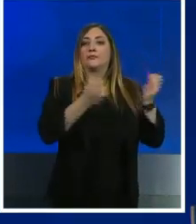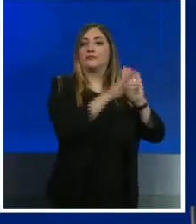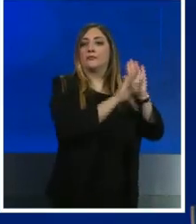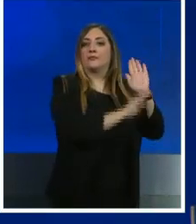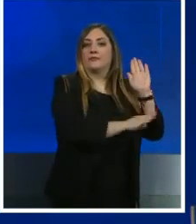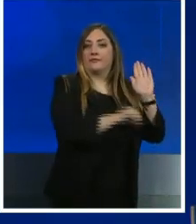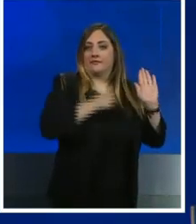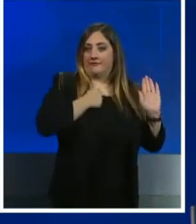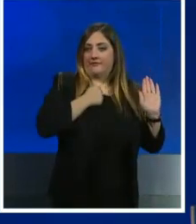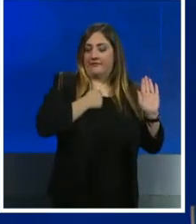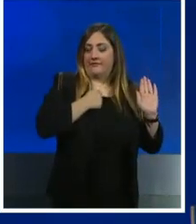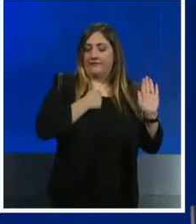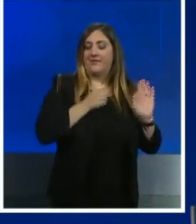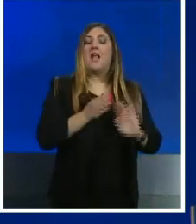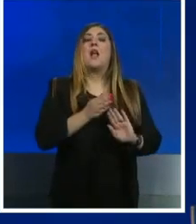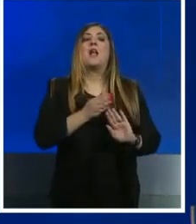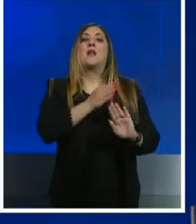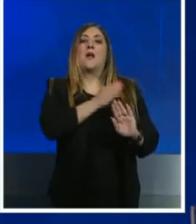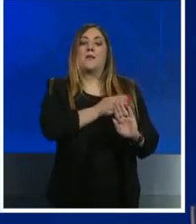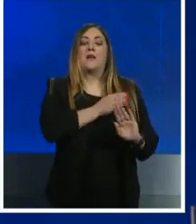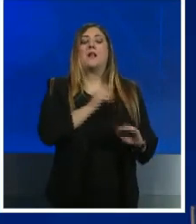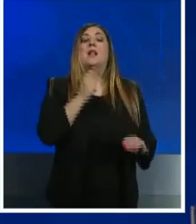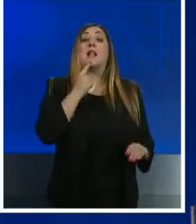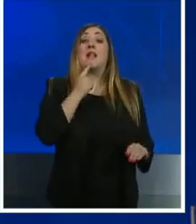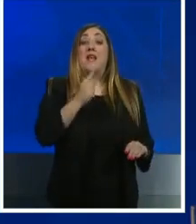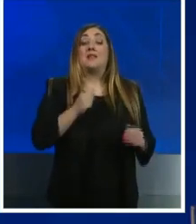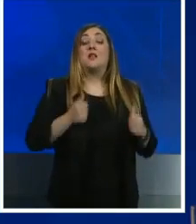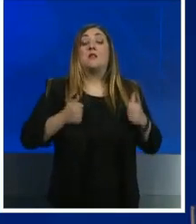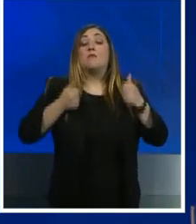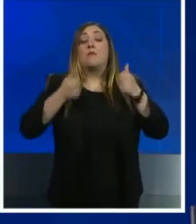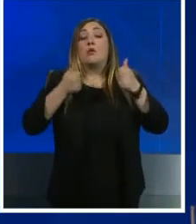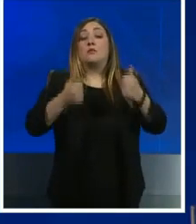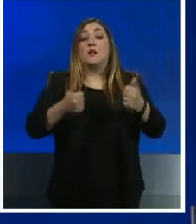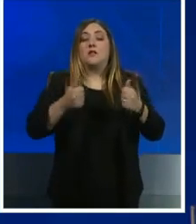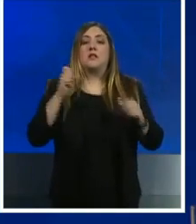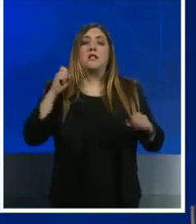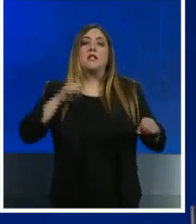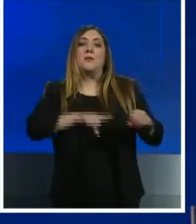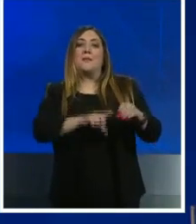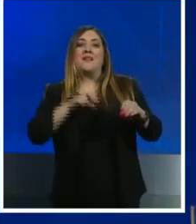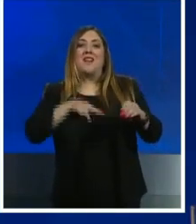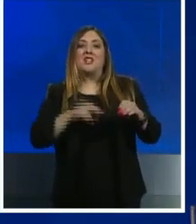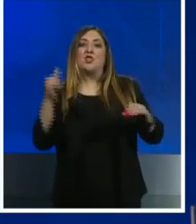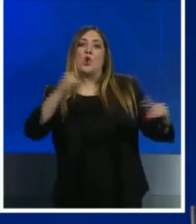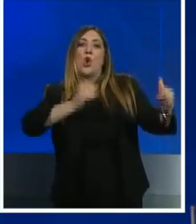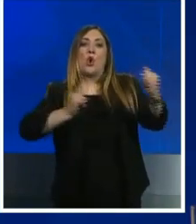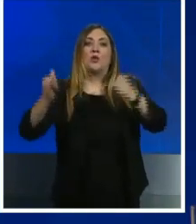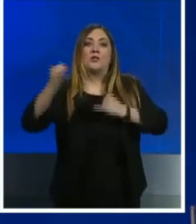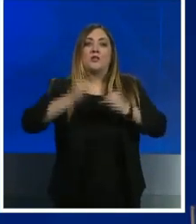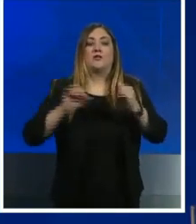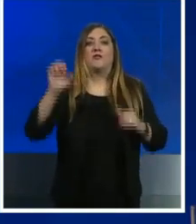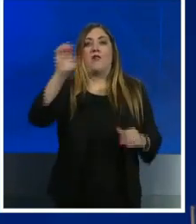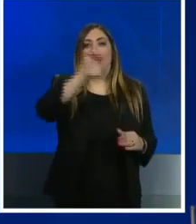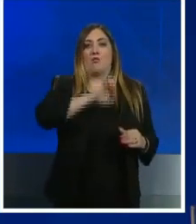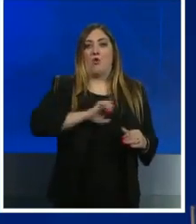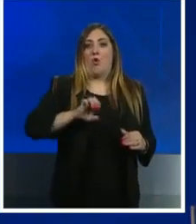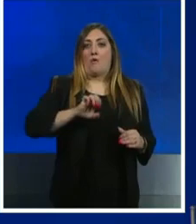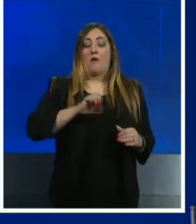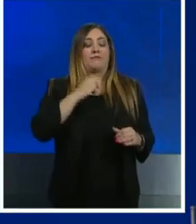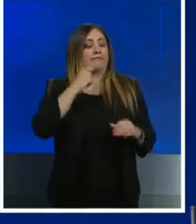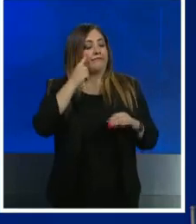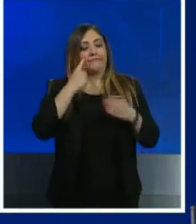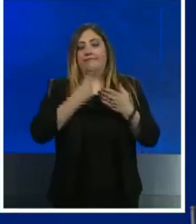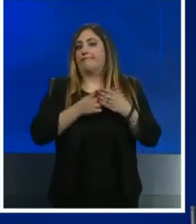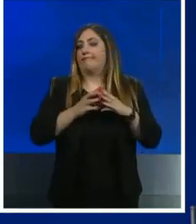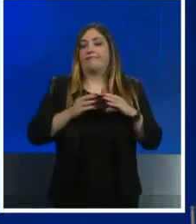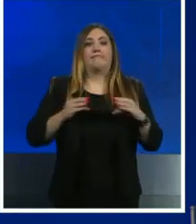L-ewwel u qabel xejn hija l-immigrazzjoni. L-immigrazzjoni li l-Ewropa għadha ma sabitx